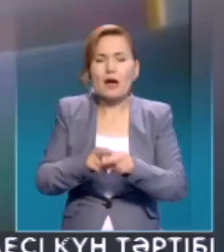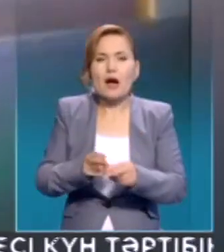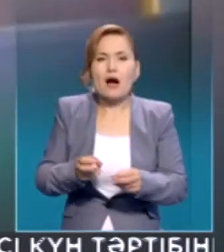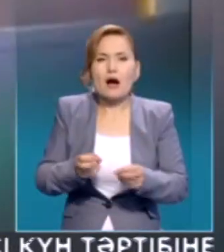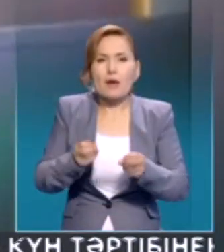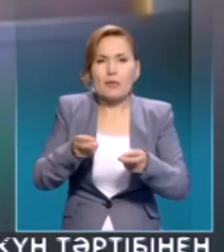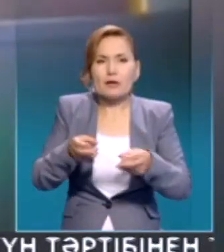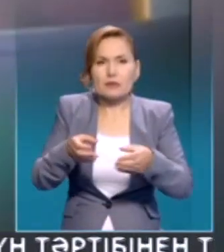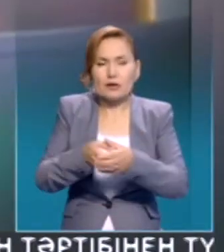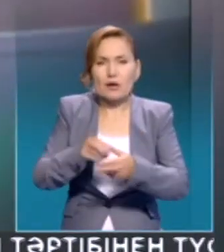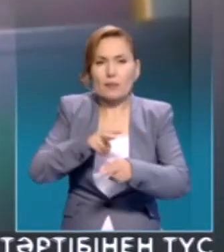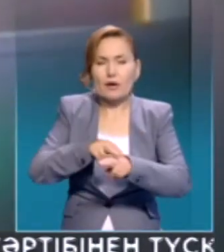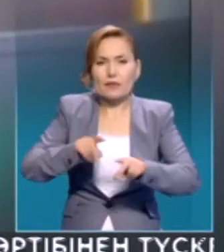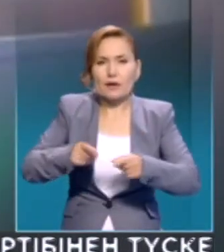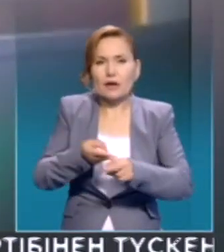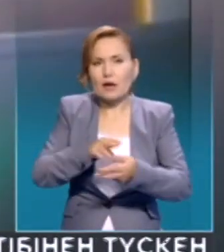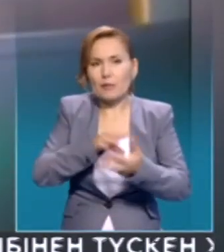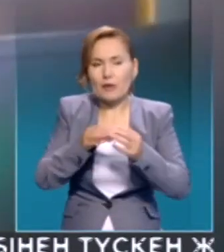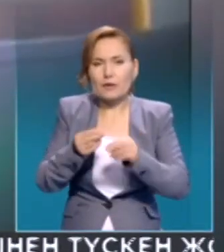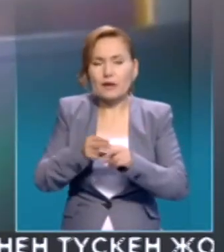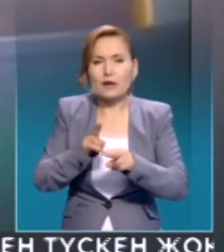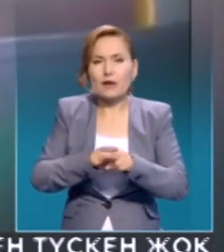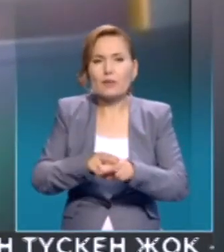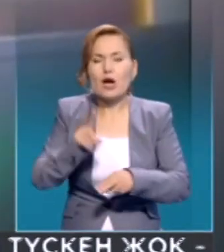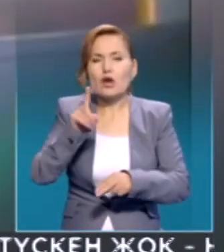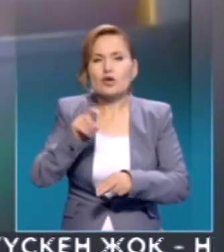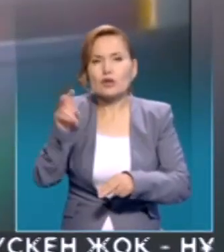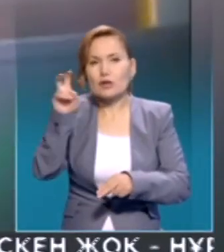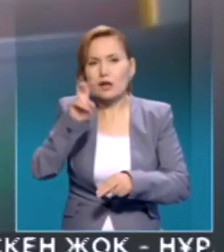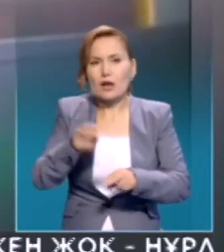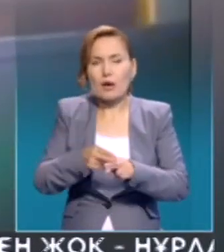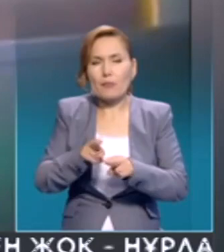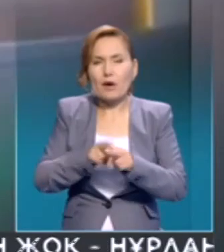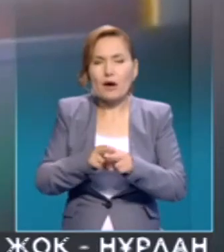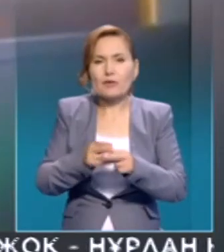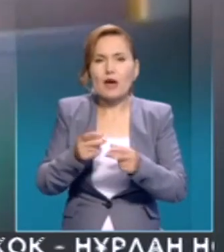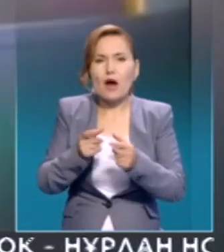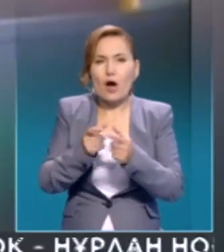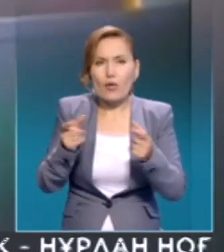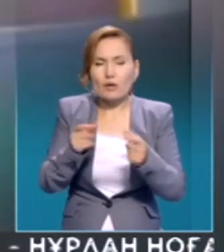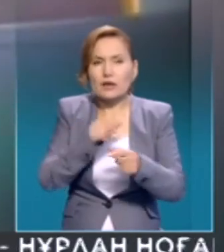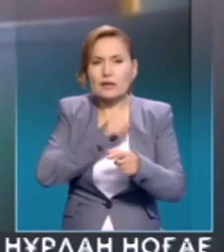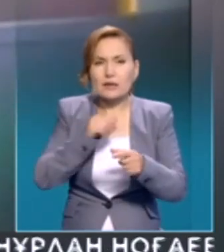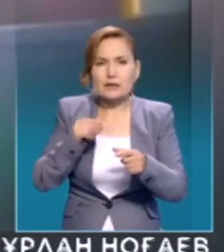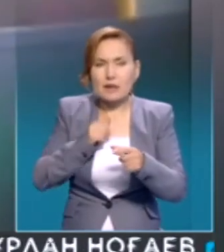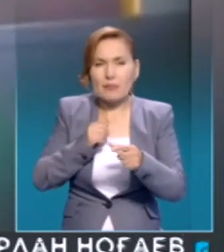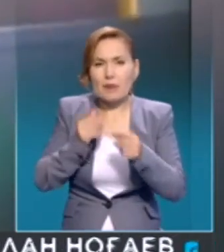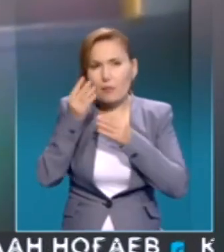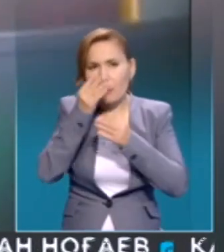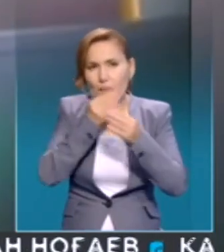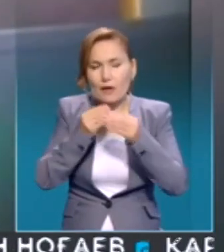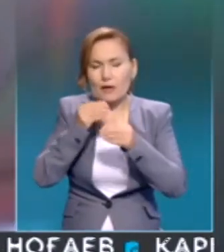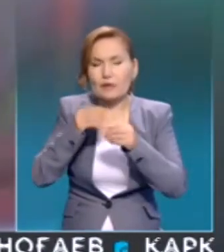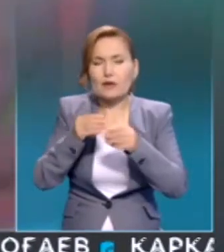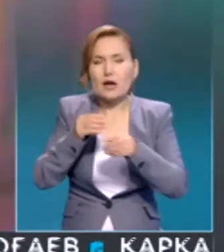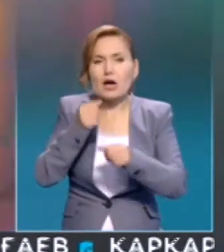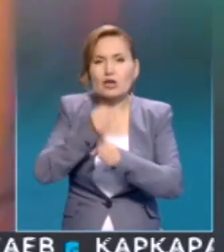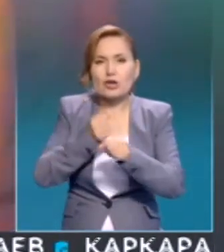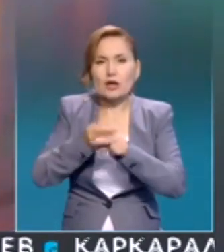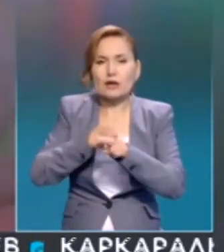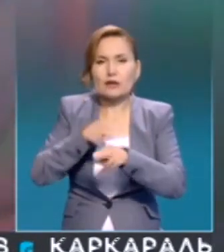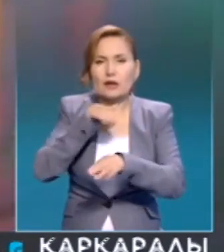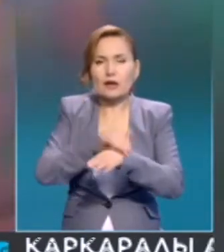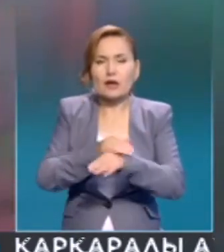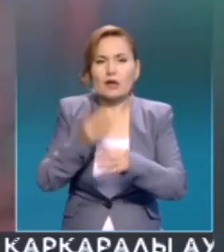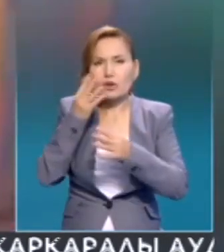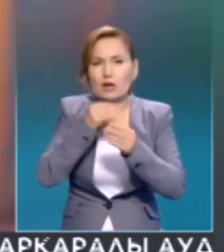қызметкерлері қолға түсірген. Оңай олжаға қызыққан психай 100 долларлық банкноттарды қолдан әзірлеген. Тінту кезінде одан жалған 9300 ақш